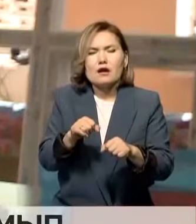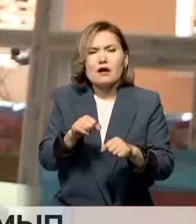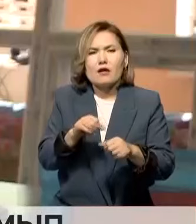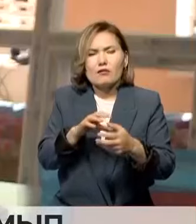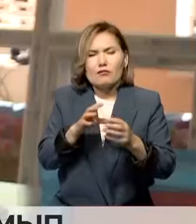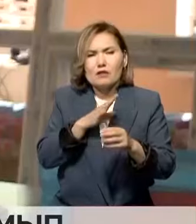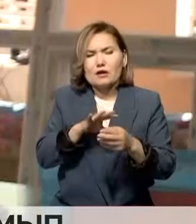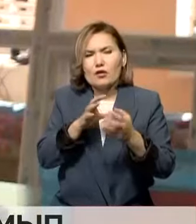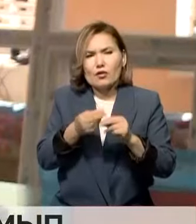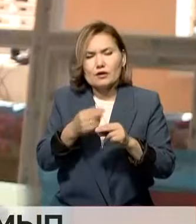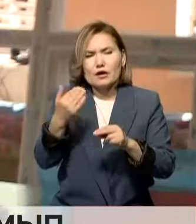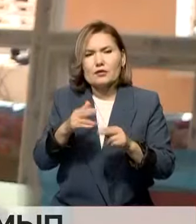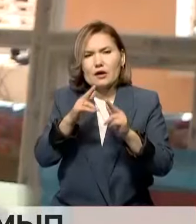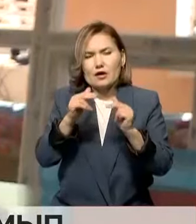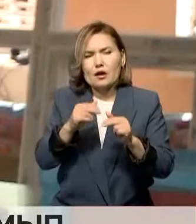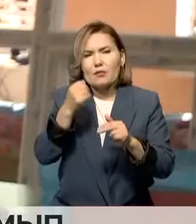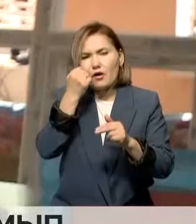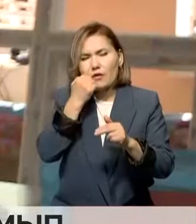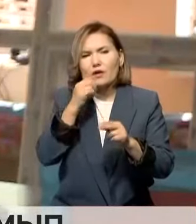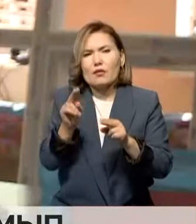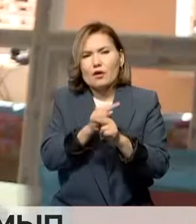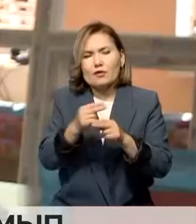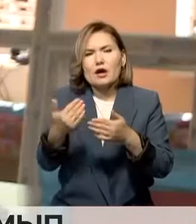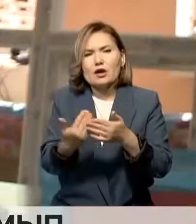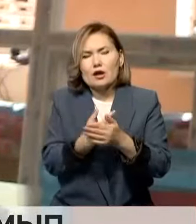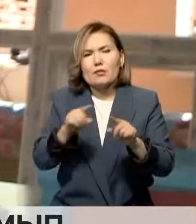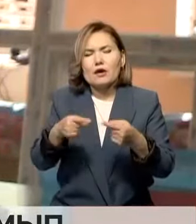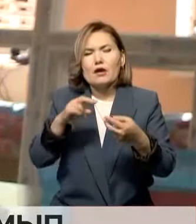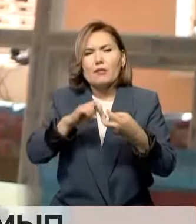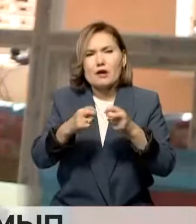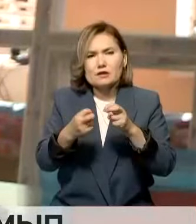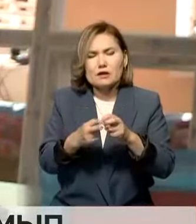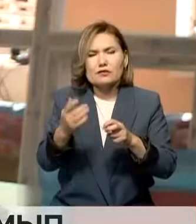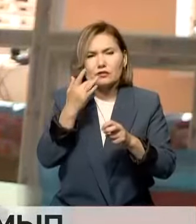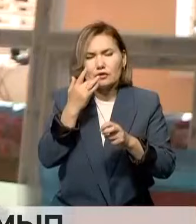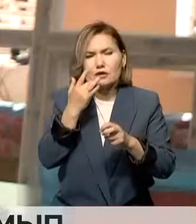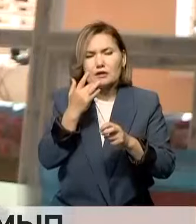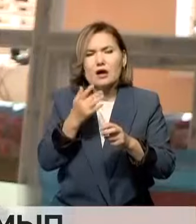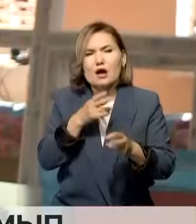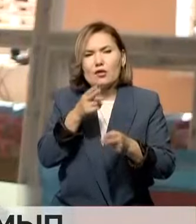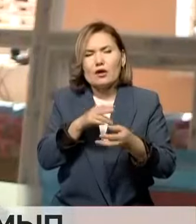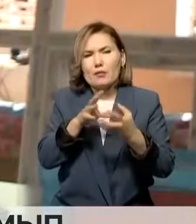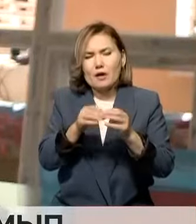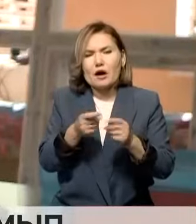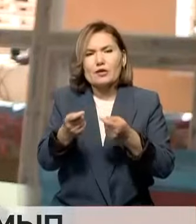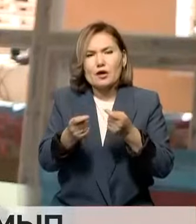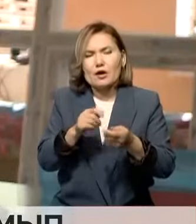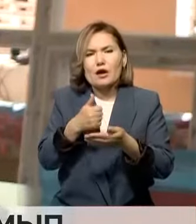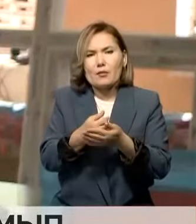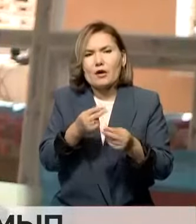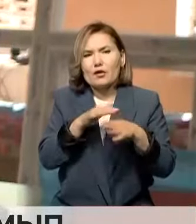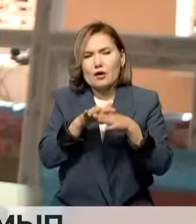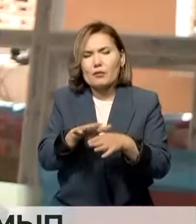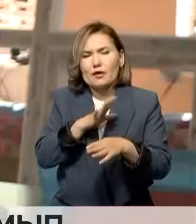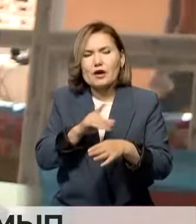кеткен еді. Кейінгі жылдары біз осы залды қайта күрделі жөндеуден өткізу мәселесін көтеріп жүрдік. Аудан басшылығы ескеріп, міне қаражат бөліп